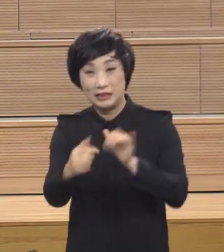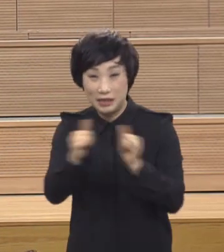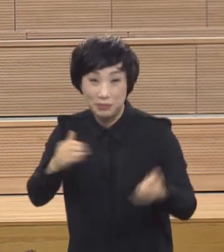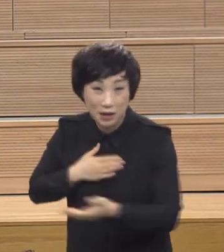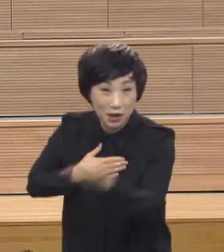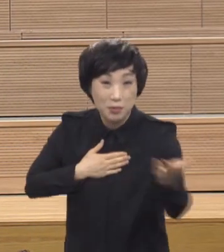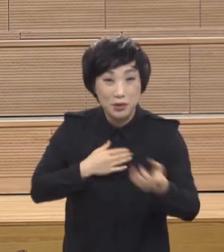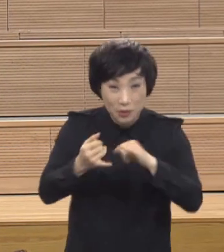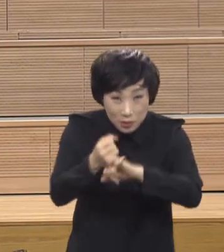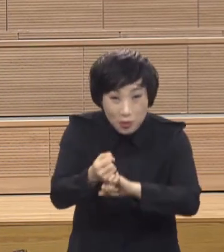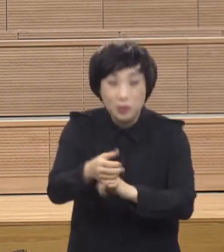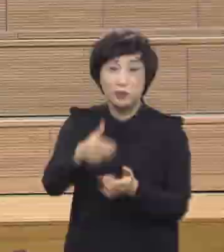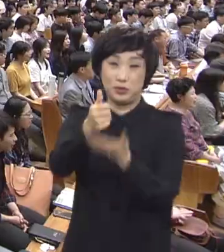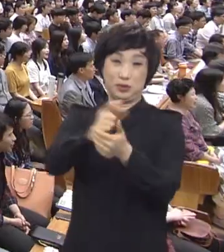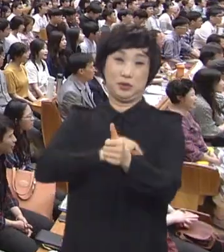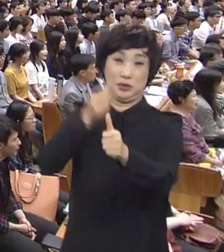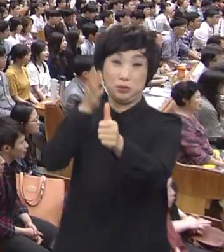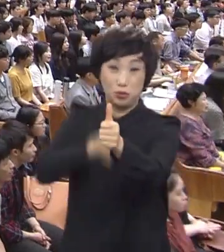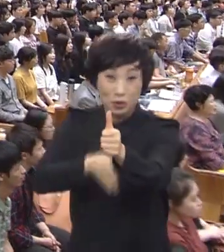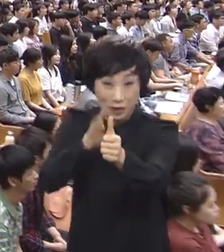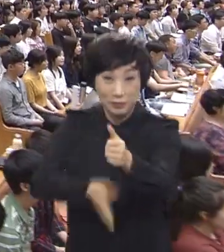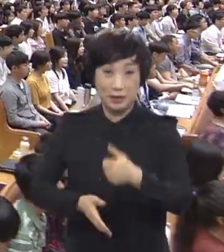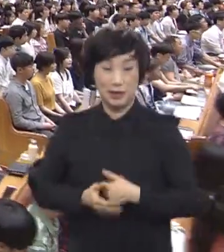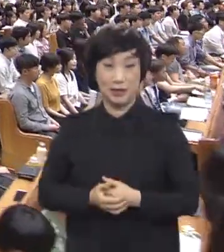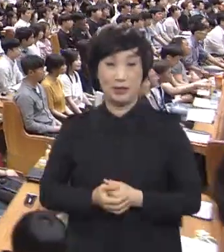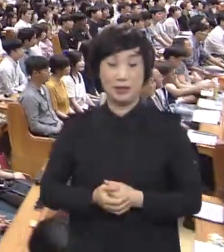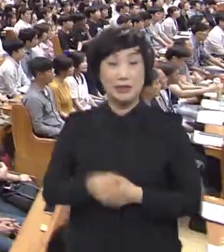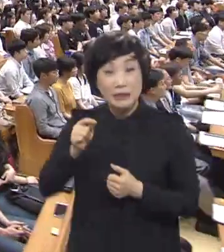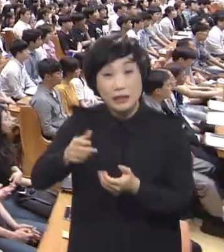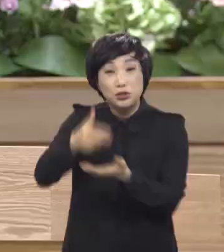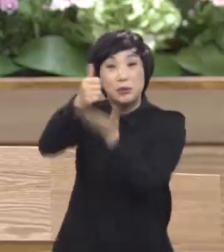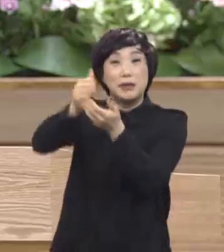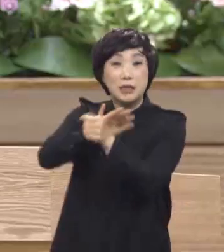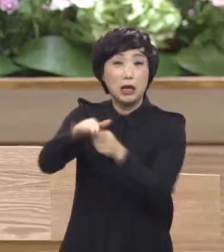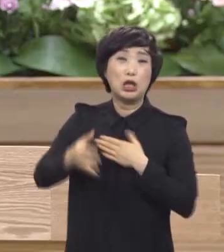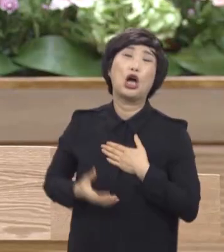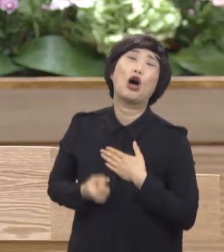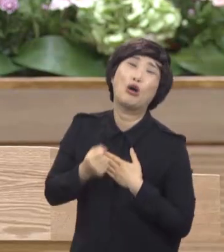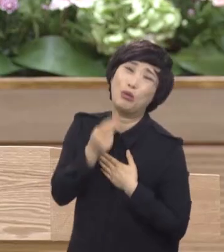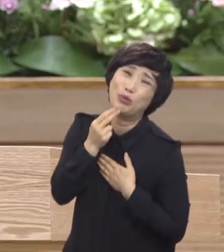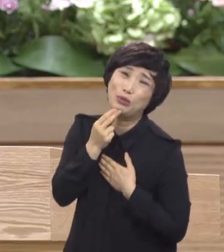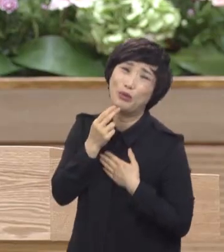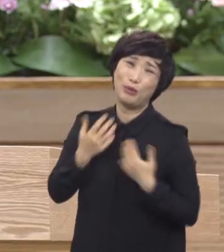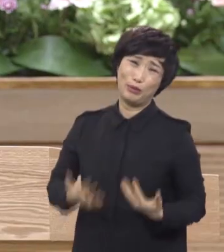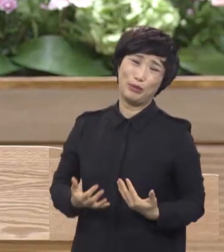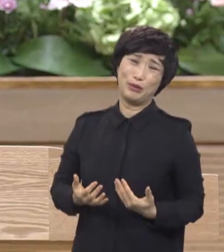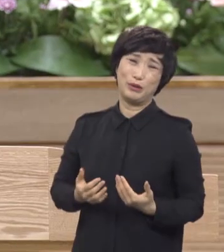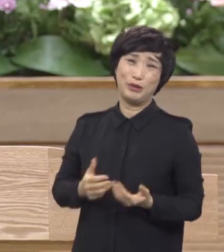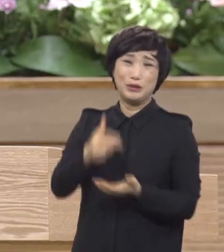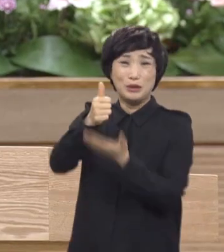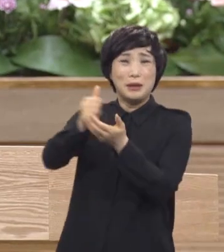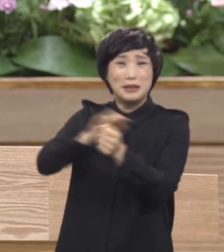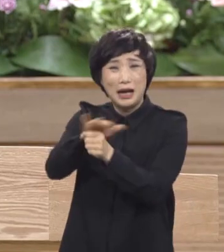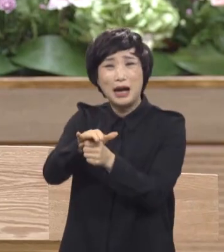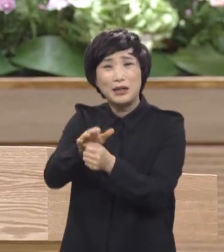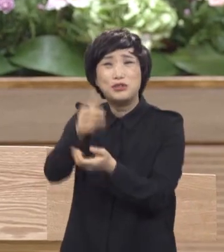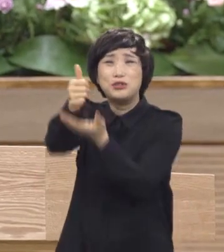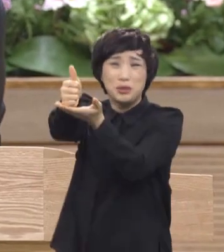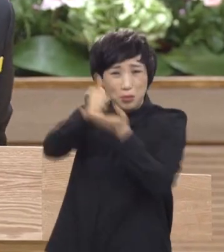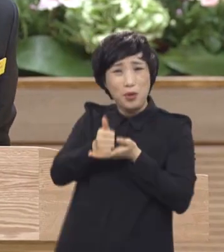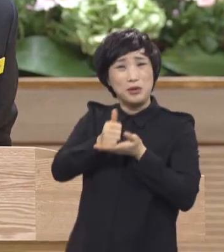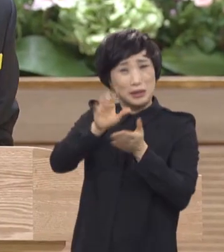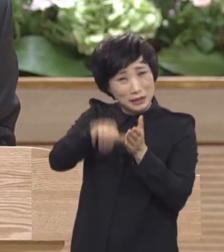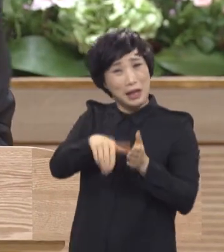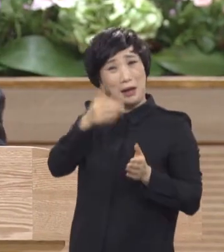주님의 이름으로 추간합니다 그 사랑이 내 안에는 없어요 그 사랑의 주님이 내 안에 계셔야